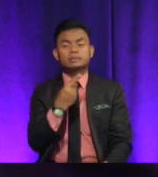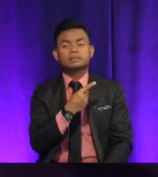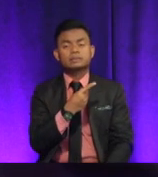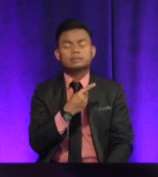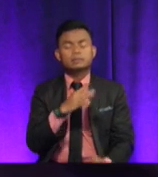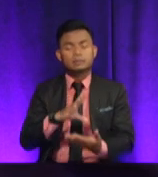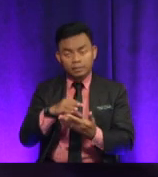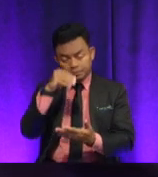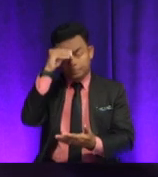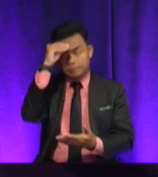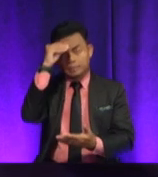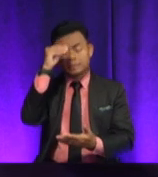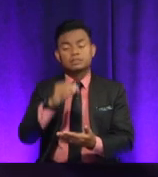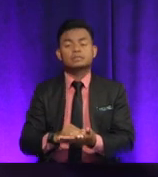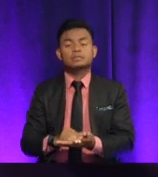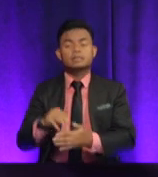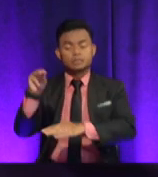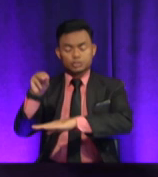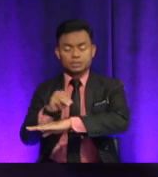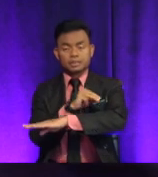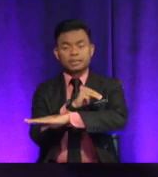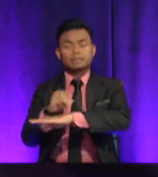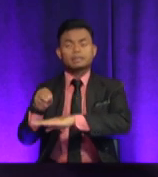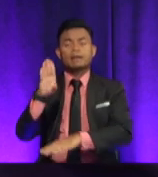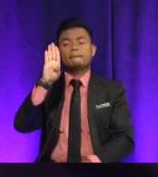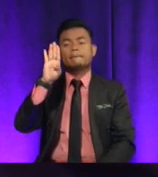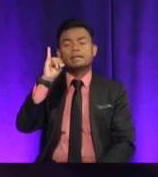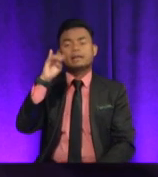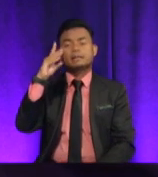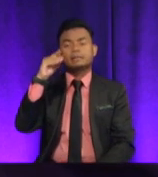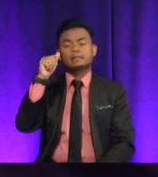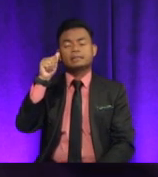yang dipilih pada petang ini adalah yaitu Syair Bidasari